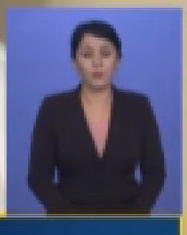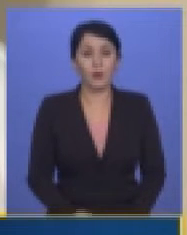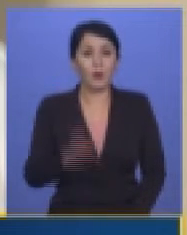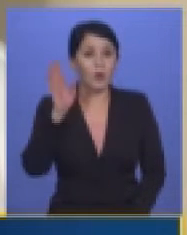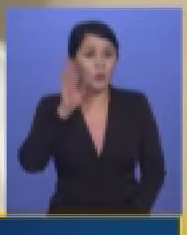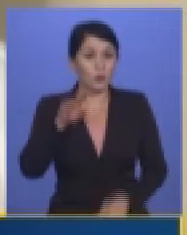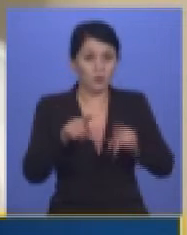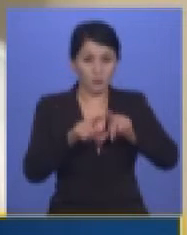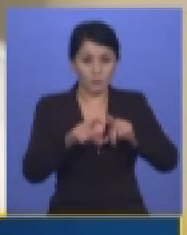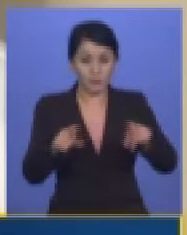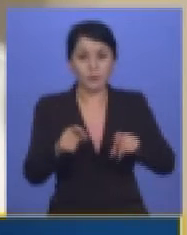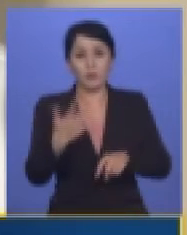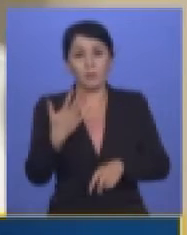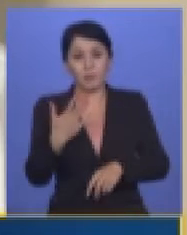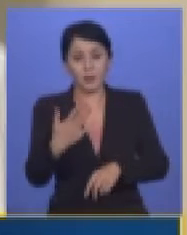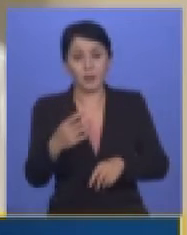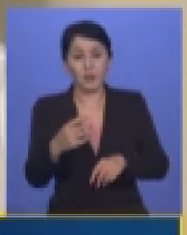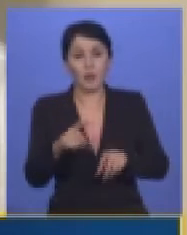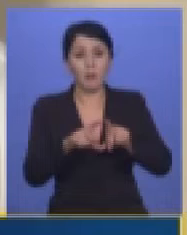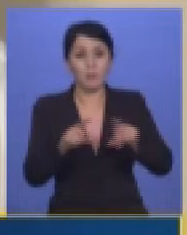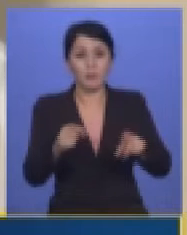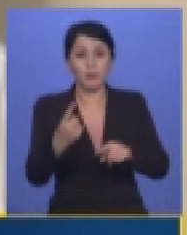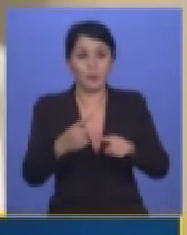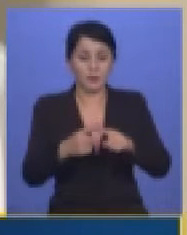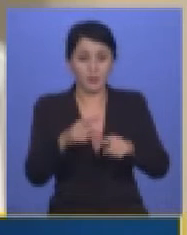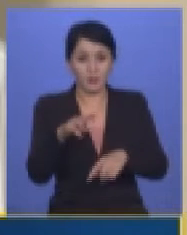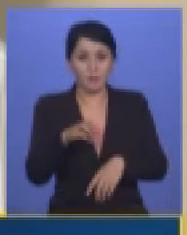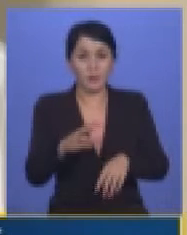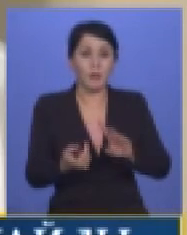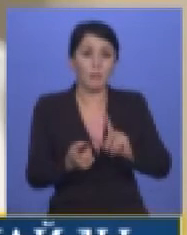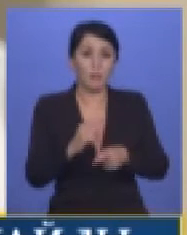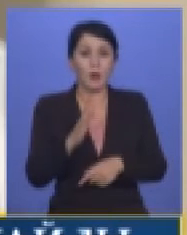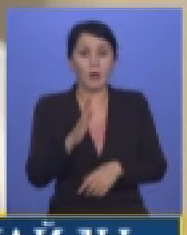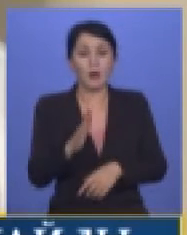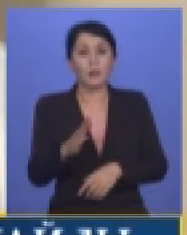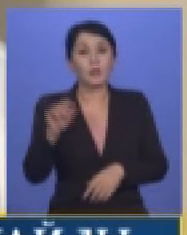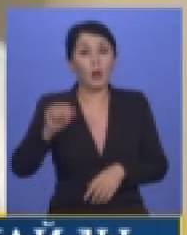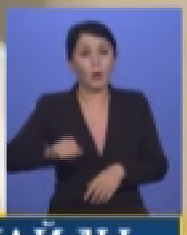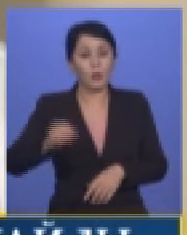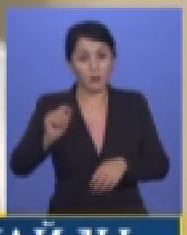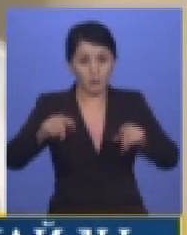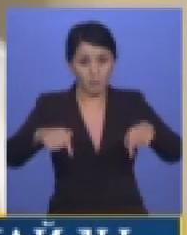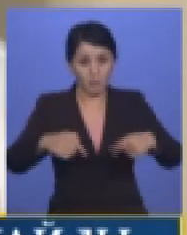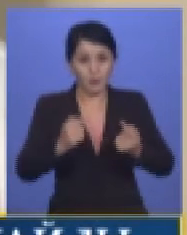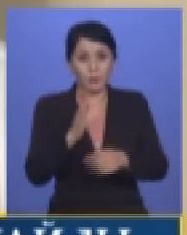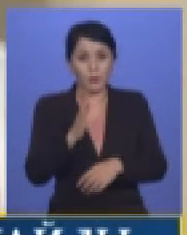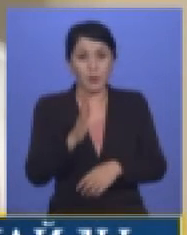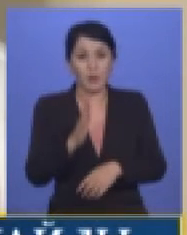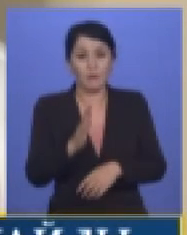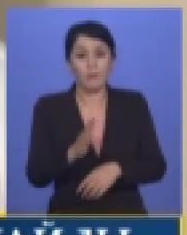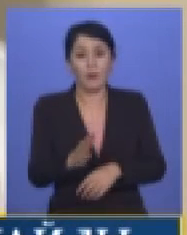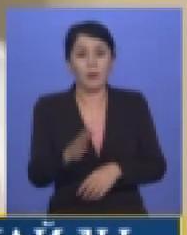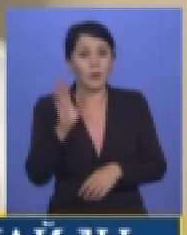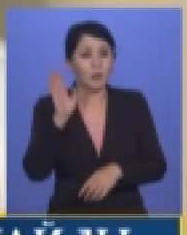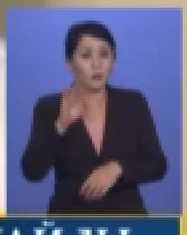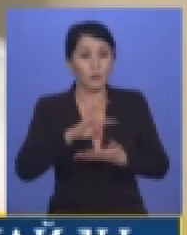су құбырларының 5 және кәріздік желілердің 1,5 шақырымын алмастырмақпыз. Тағы құдықтарды қалыпқа келтіретін боламыз. Ол әрине